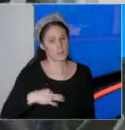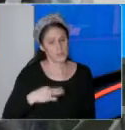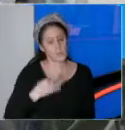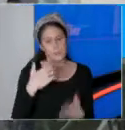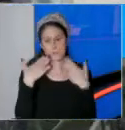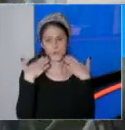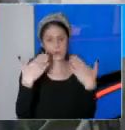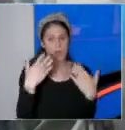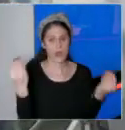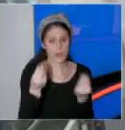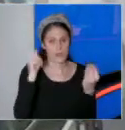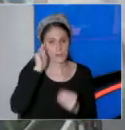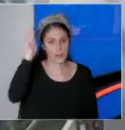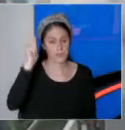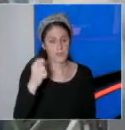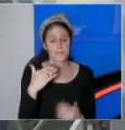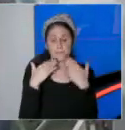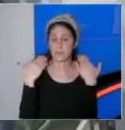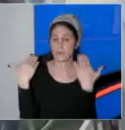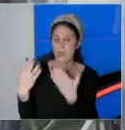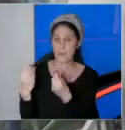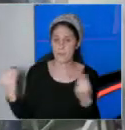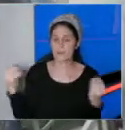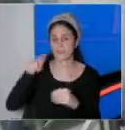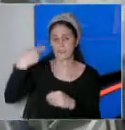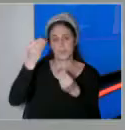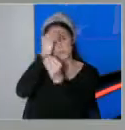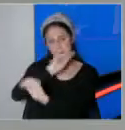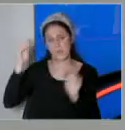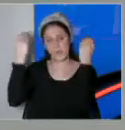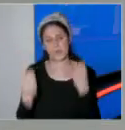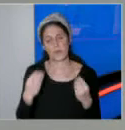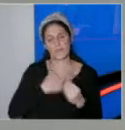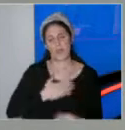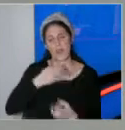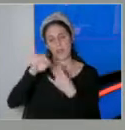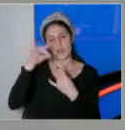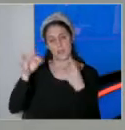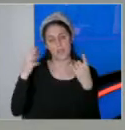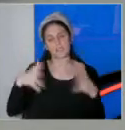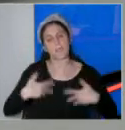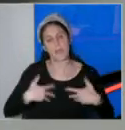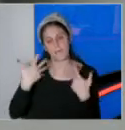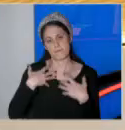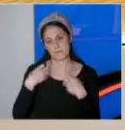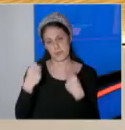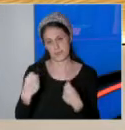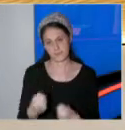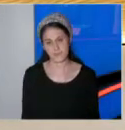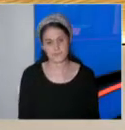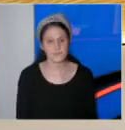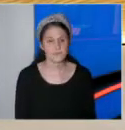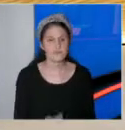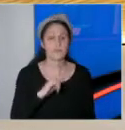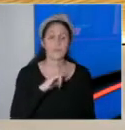הדברים המחכימים האלה, תודה. תודה רבה, ושיהיו רק בשורות טובות, וחג חנוכה שמח ובריא, תודה. ובעניין